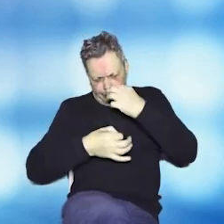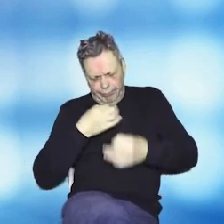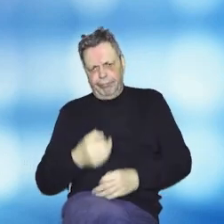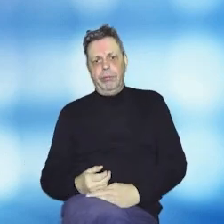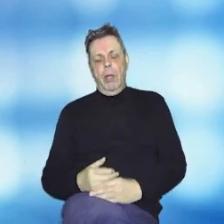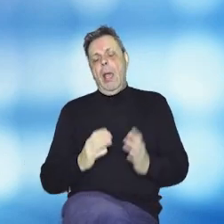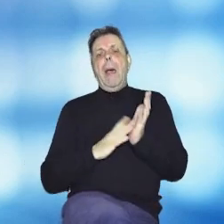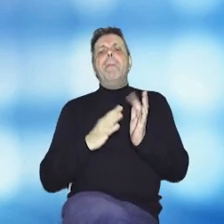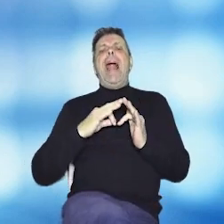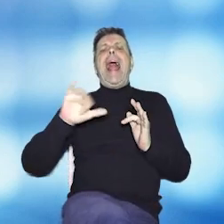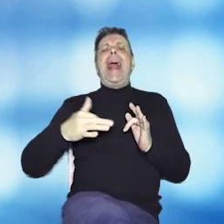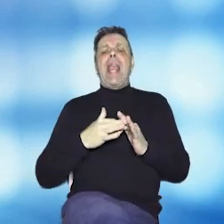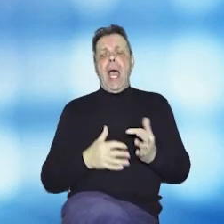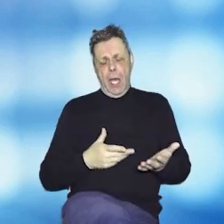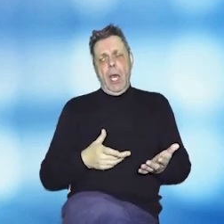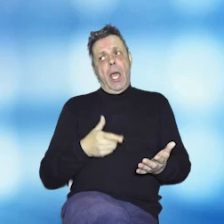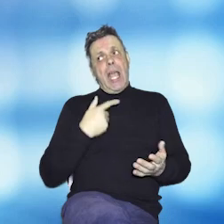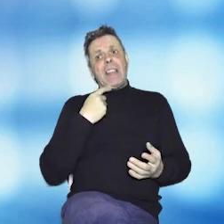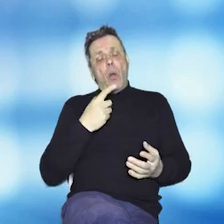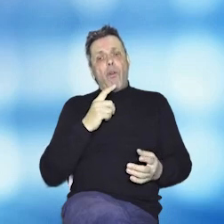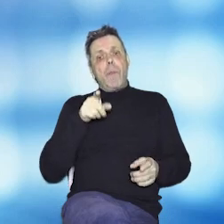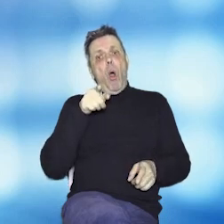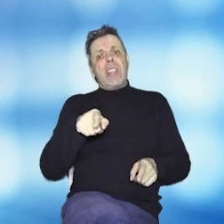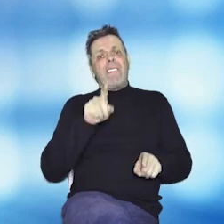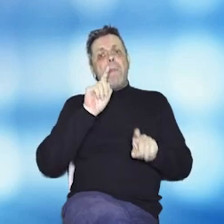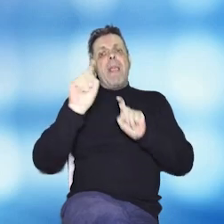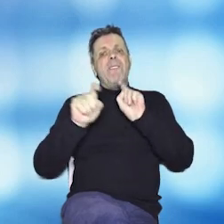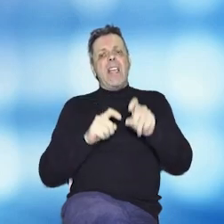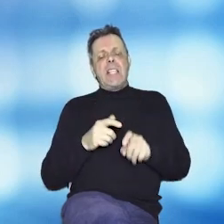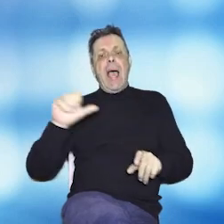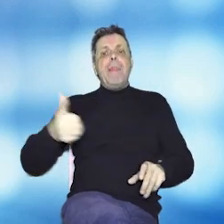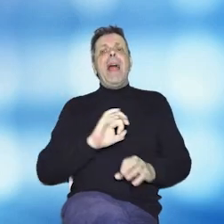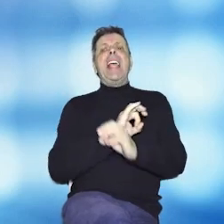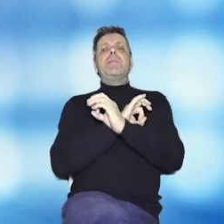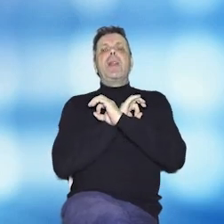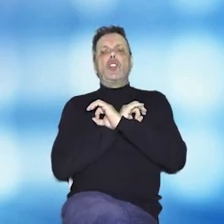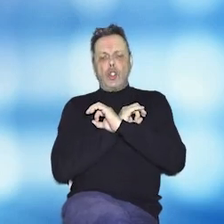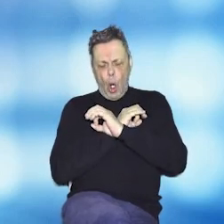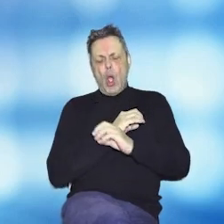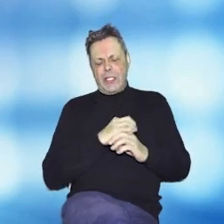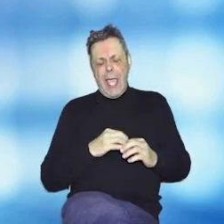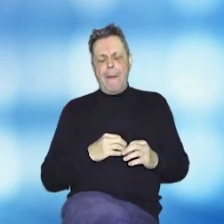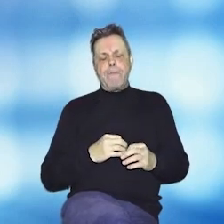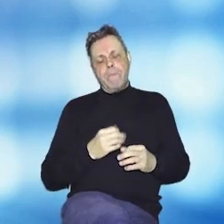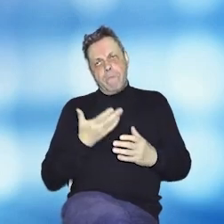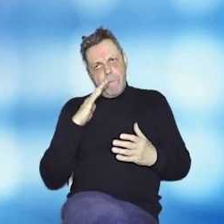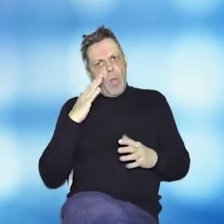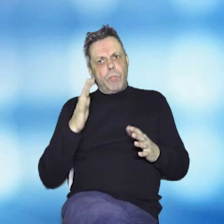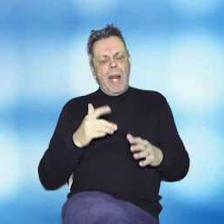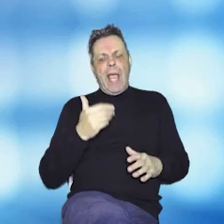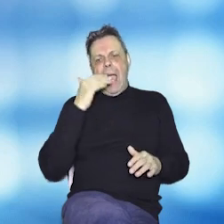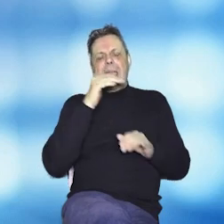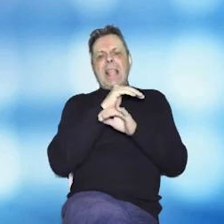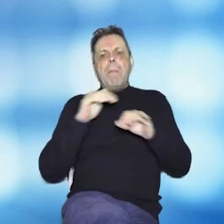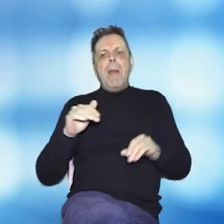radili, jer malarija je, kad govorimo o parazitarnim infekcijama, najsmrtonosnija parazitarna infekcija. Otprilike oko